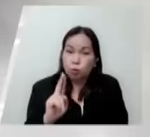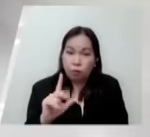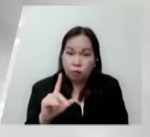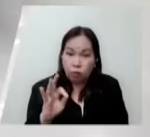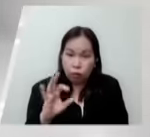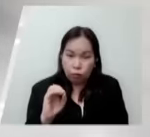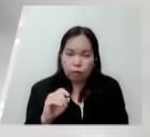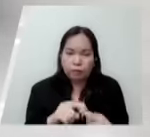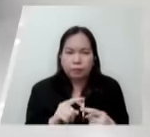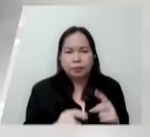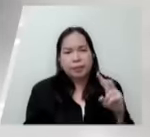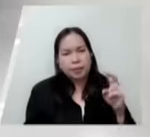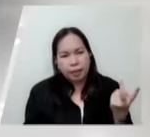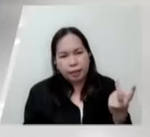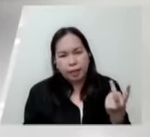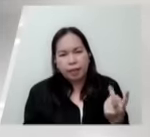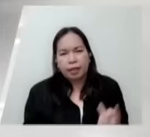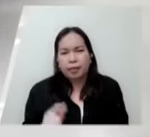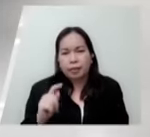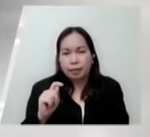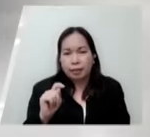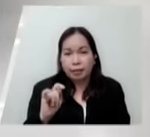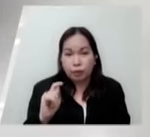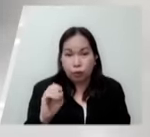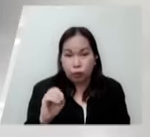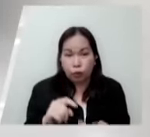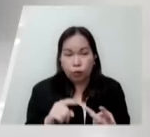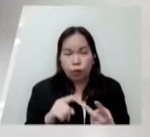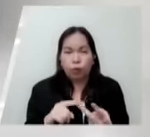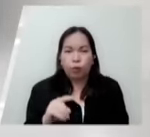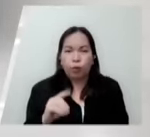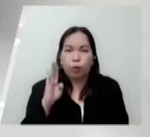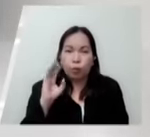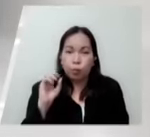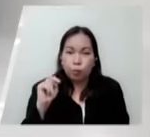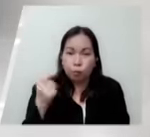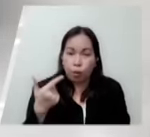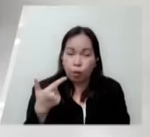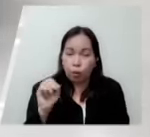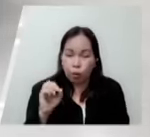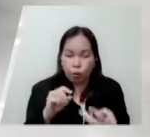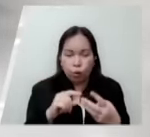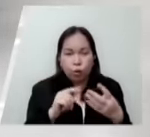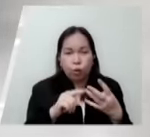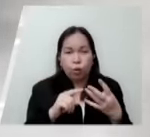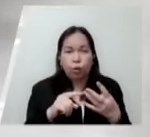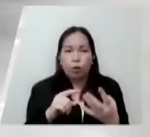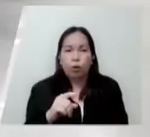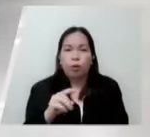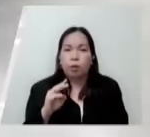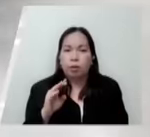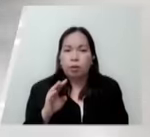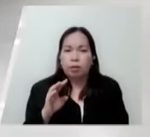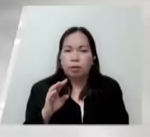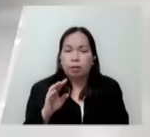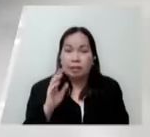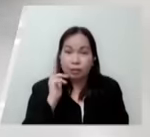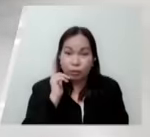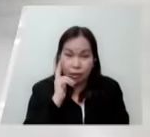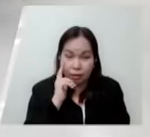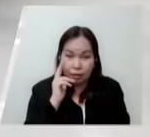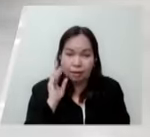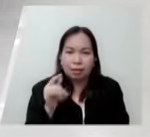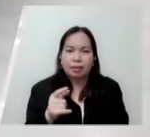Senate President Tito Soto, Senador Bongo, Ben Tulfo, dating Pangulong Rodrigo Duterte, dating Senador